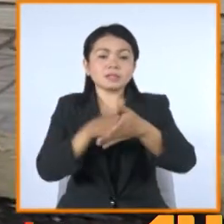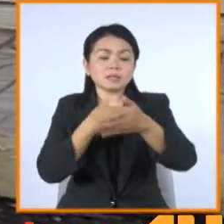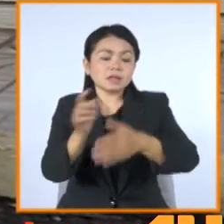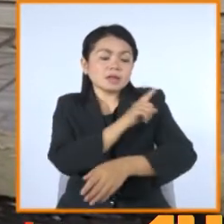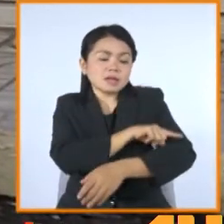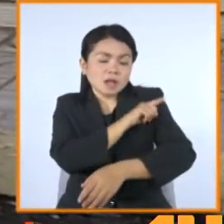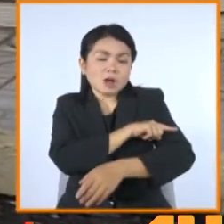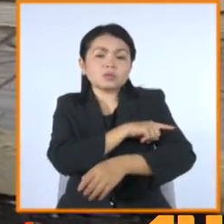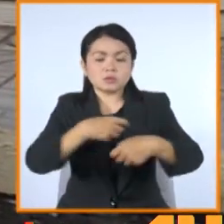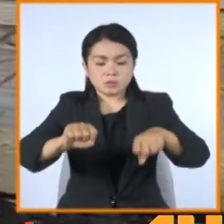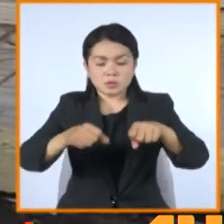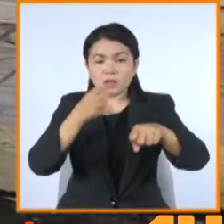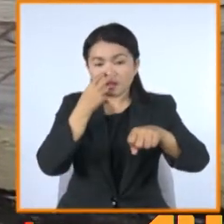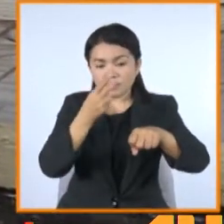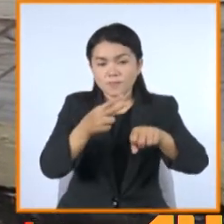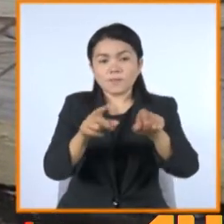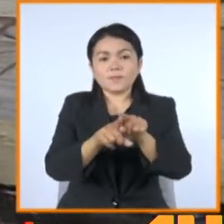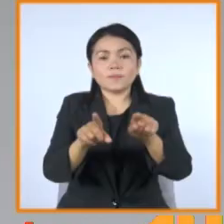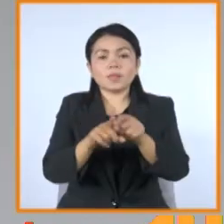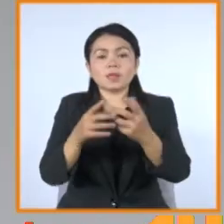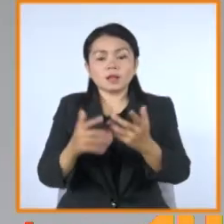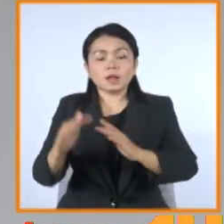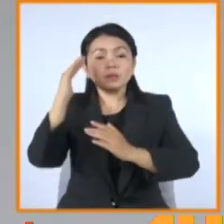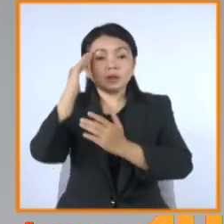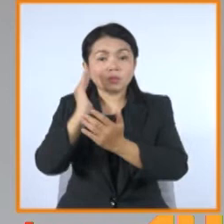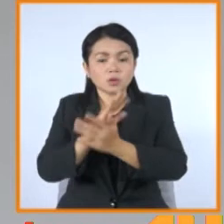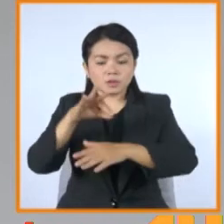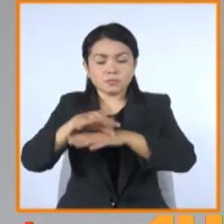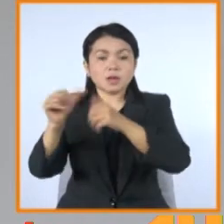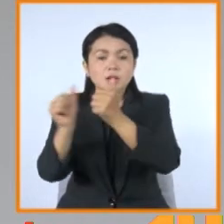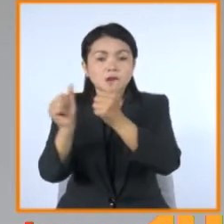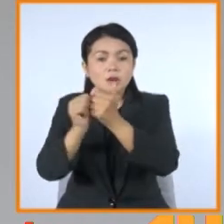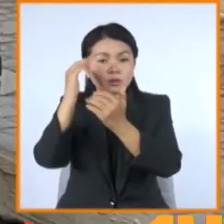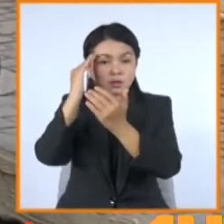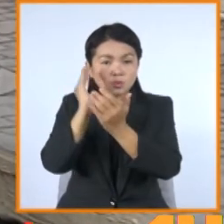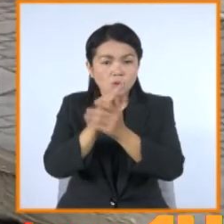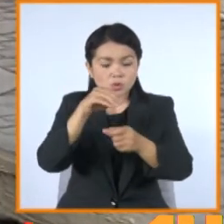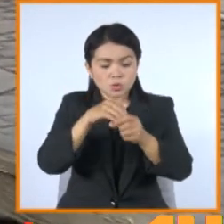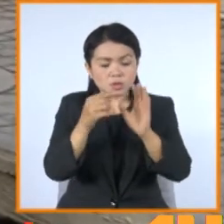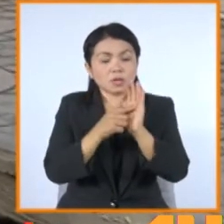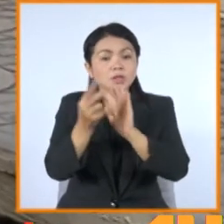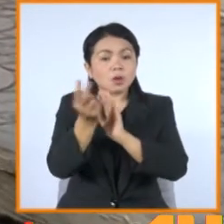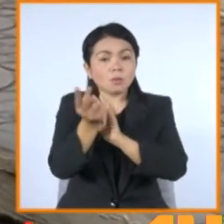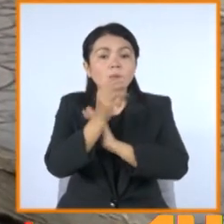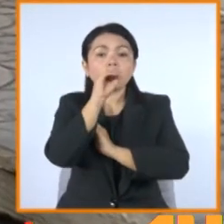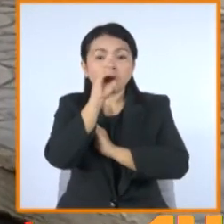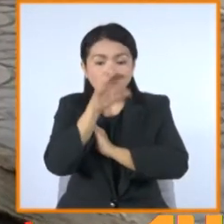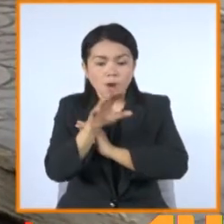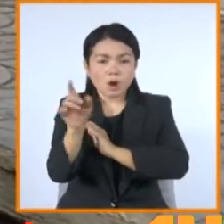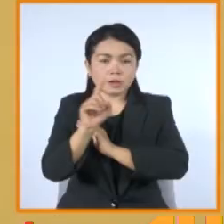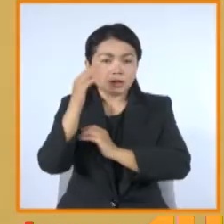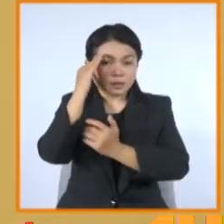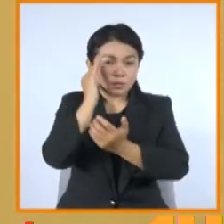ที่ก่อเหตุค่ะ ด้านพันตำรวจเอกไพศาลลือสมบูรณ์รองผู้บังคับการตำรวจภูธรจังหวัดหนองคายเปิดเผยนะคะว่า